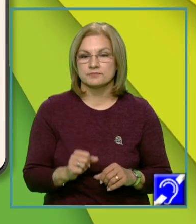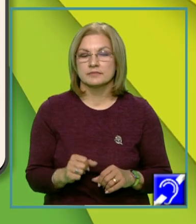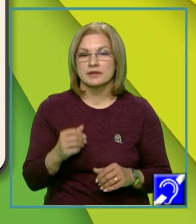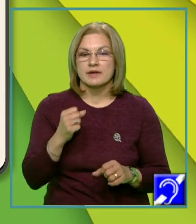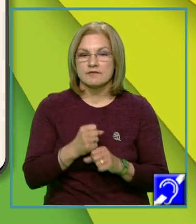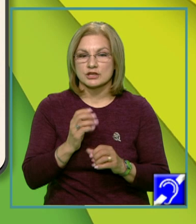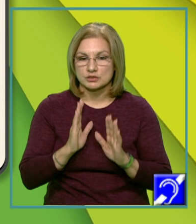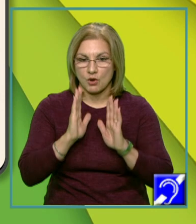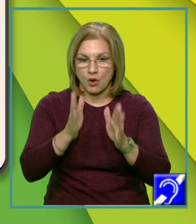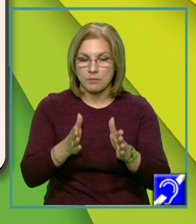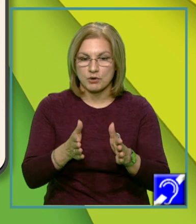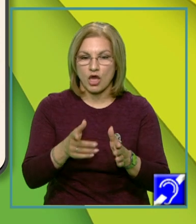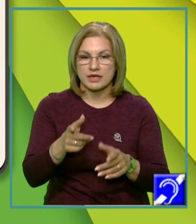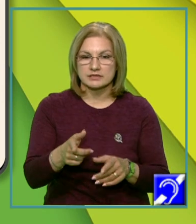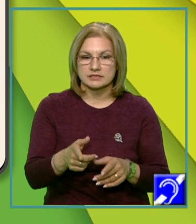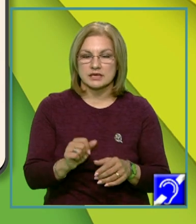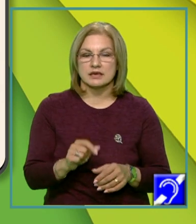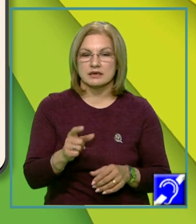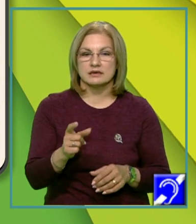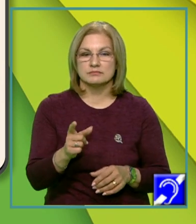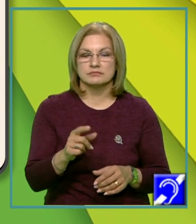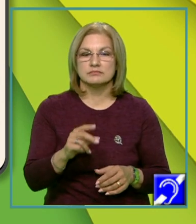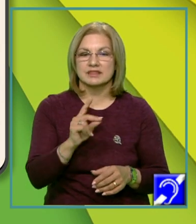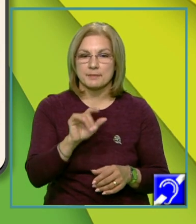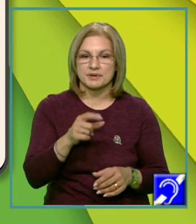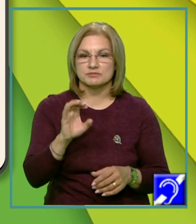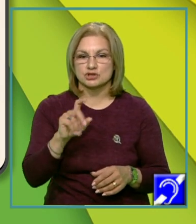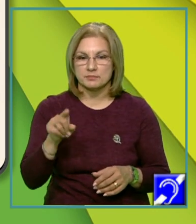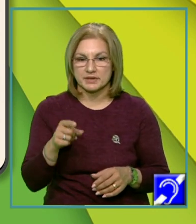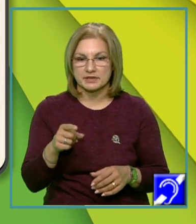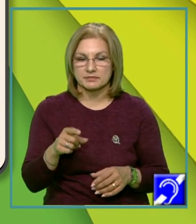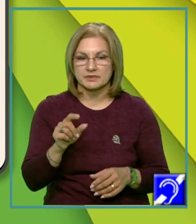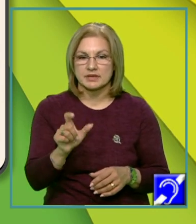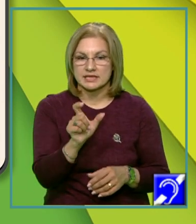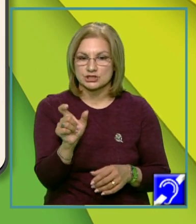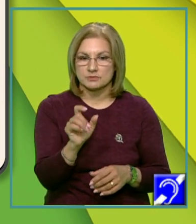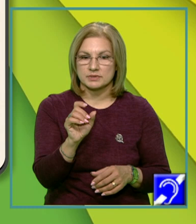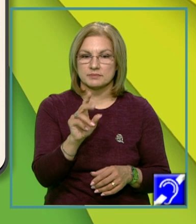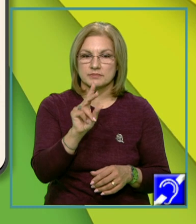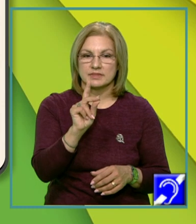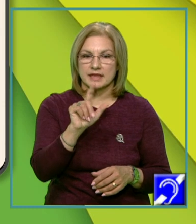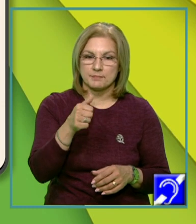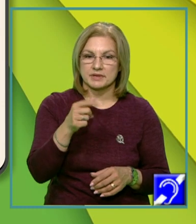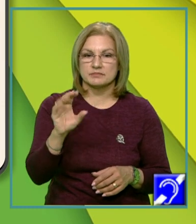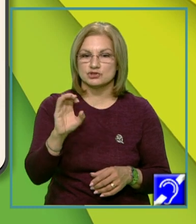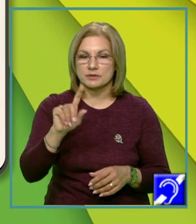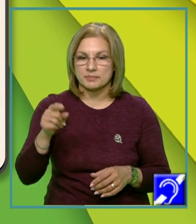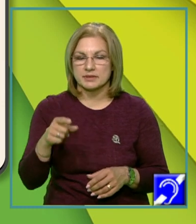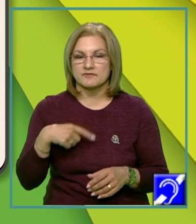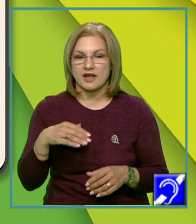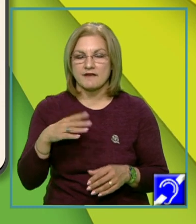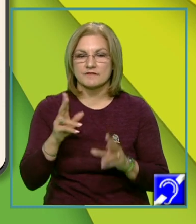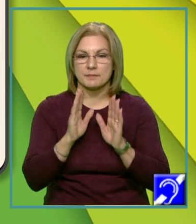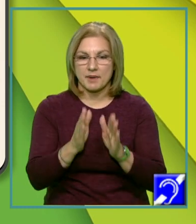d pe baza mare în punctele d prim c prim segmentul c prim D prim va fi paralel și